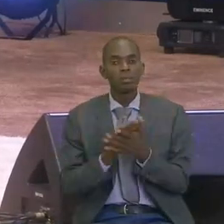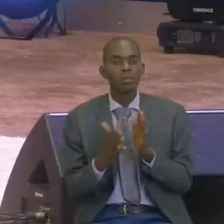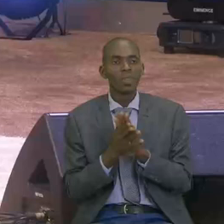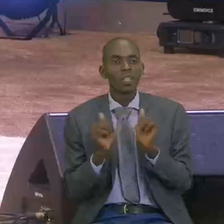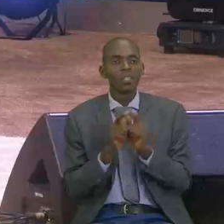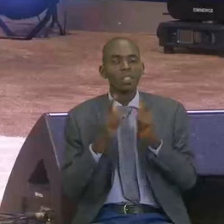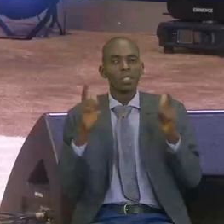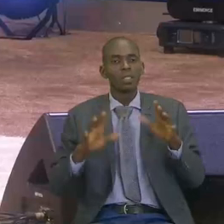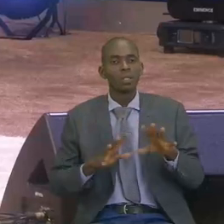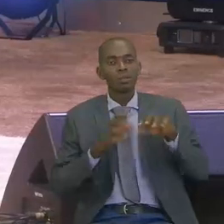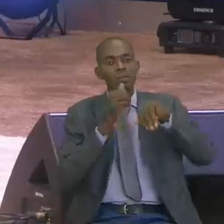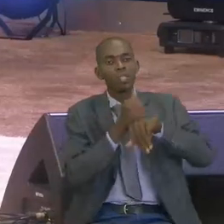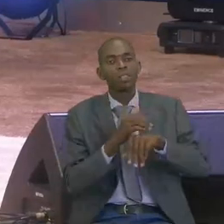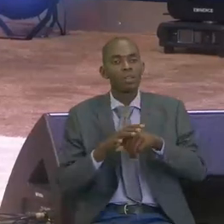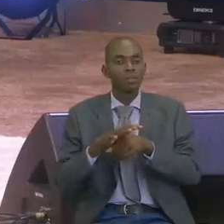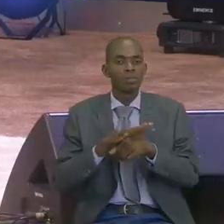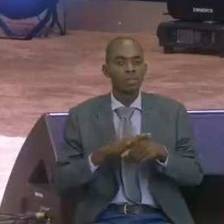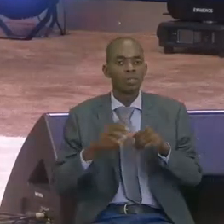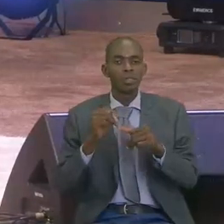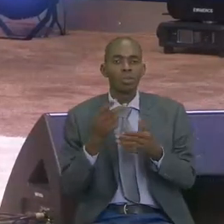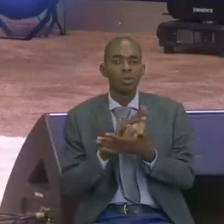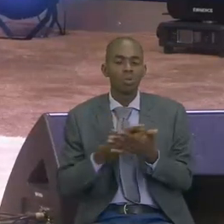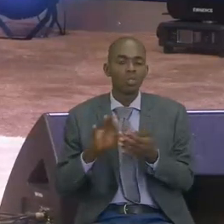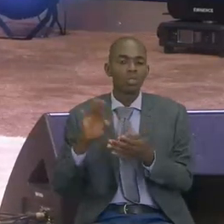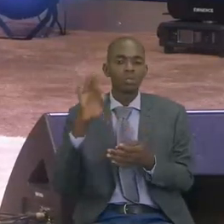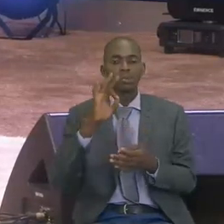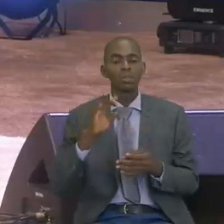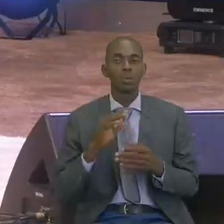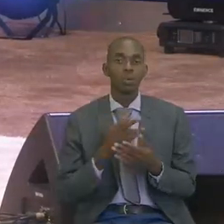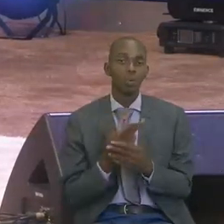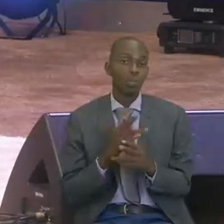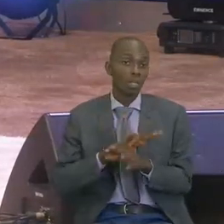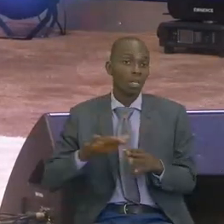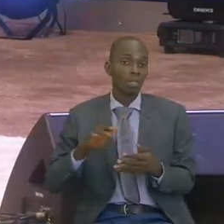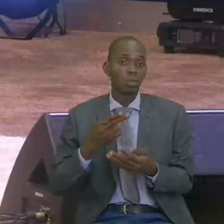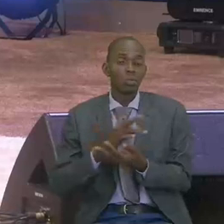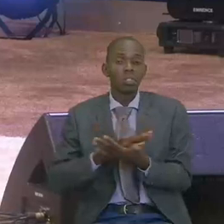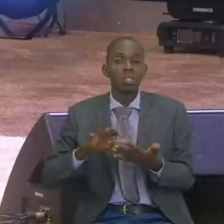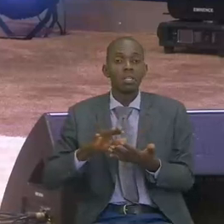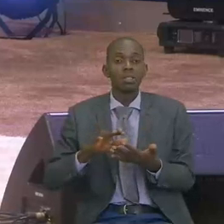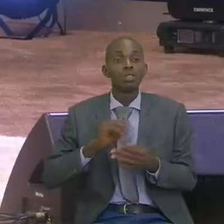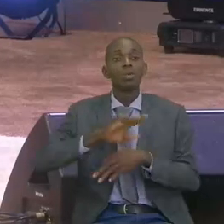a frappé est devenue une grande montagne et qui a grandi toute la terre.